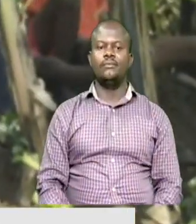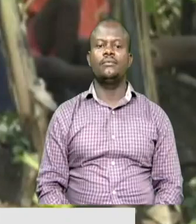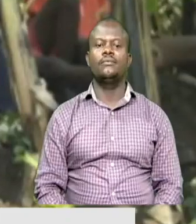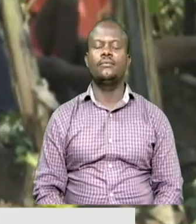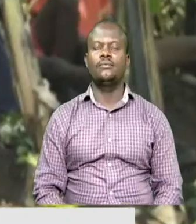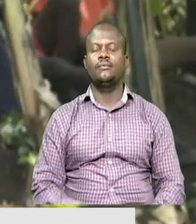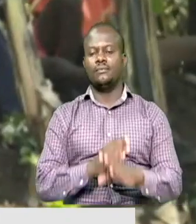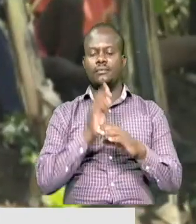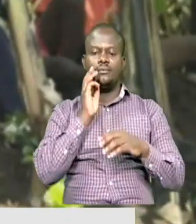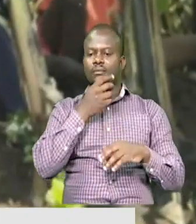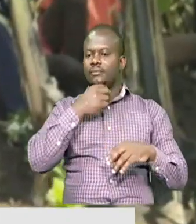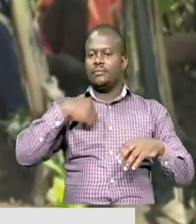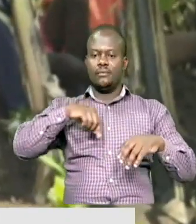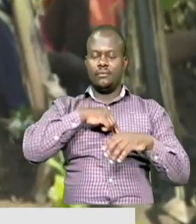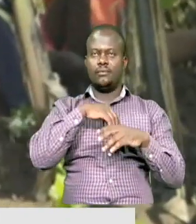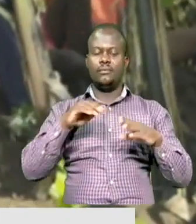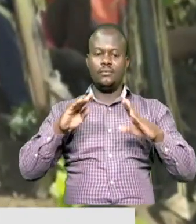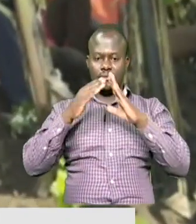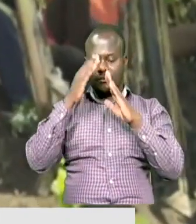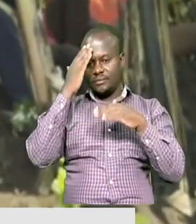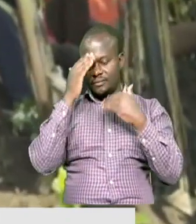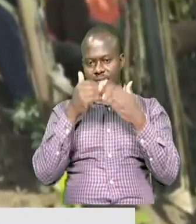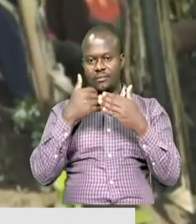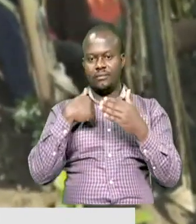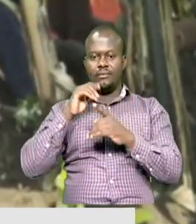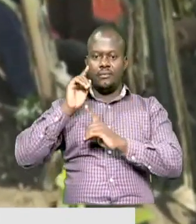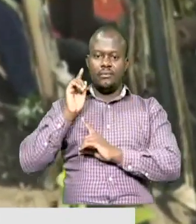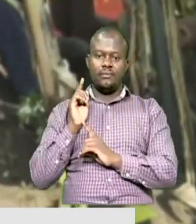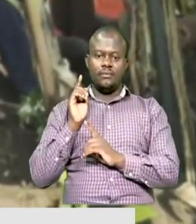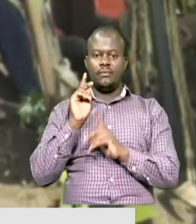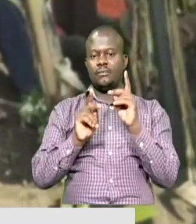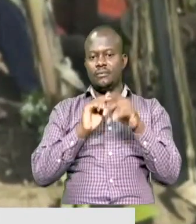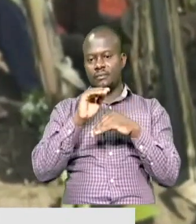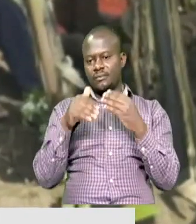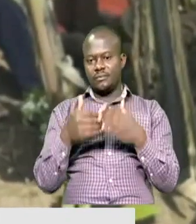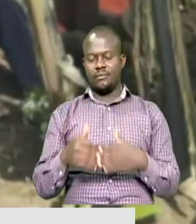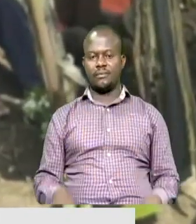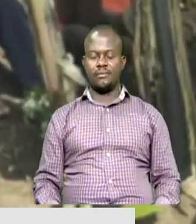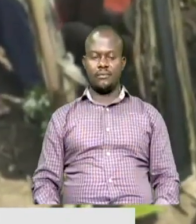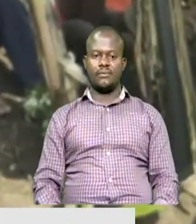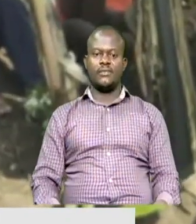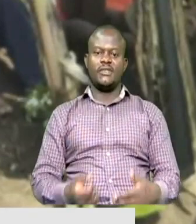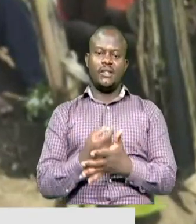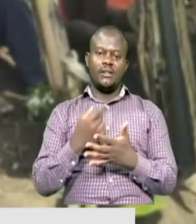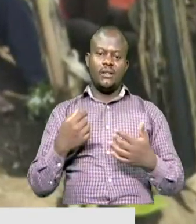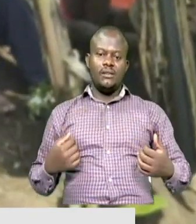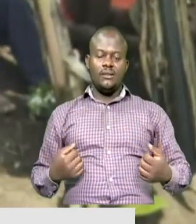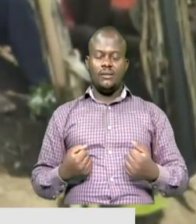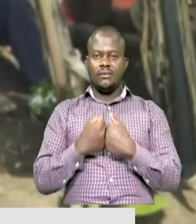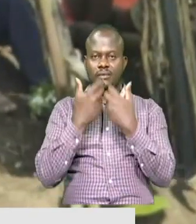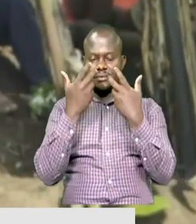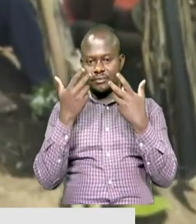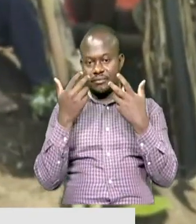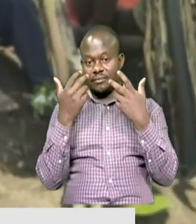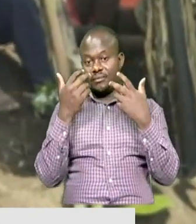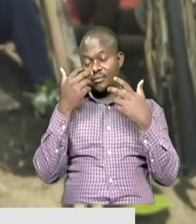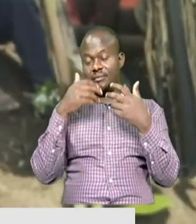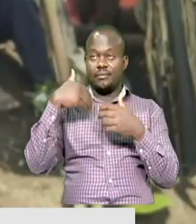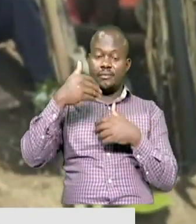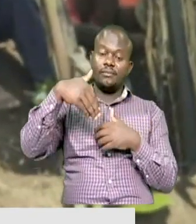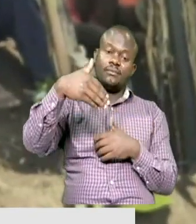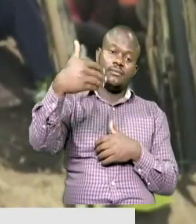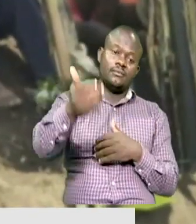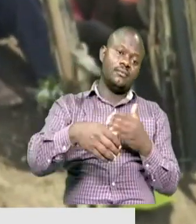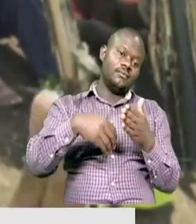amazi yacu muri uyu musozi kugira ngo tugire umutekano mu baturage. Yabatezaga ibiza? Yadutezaga ibiza uko bwe n'uko bwije